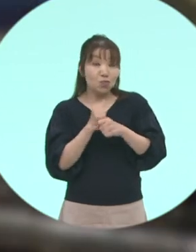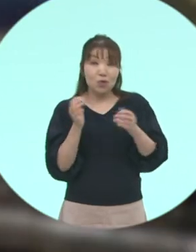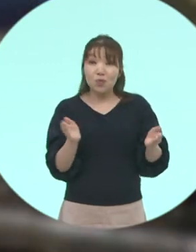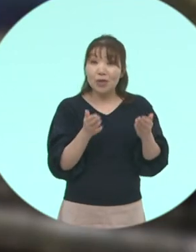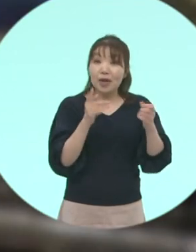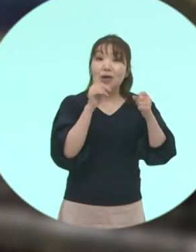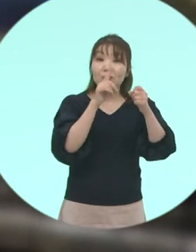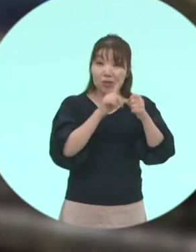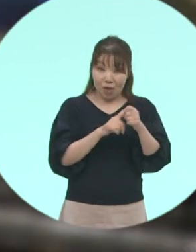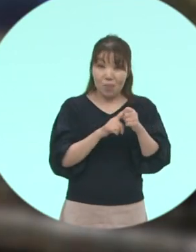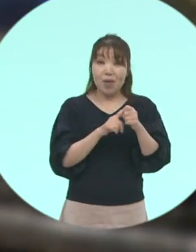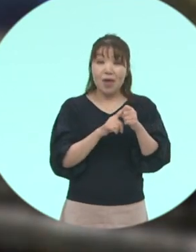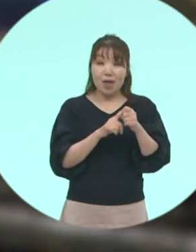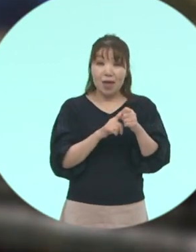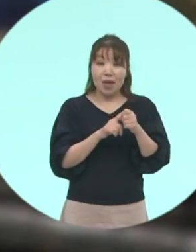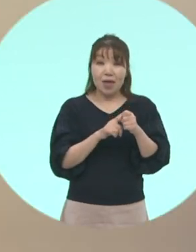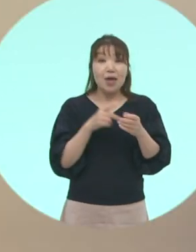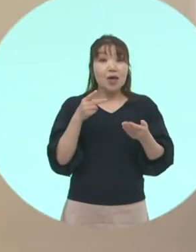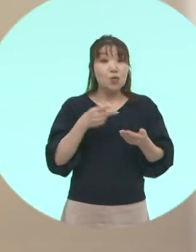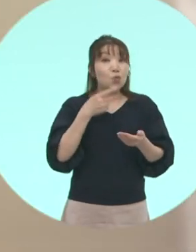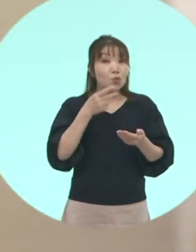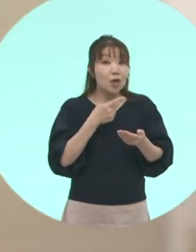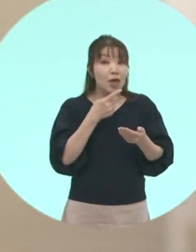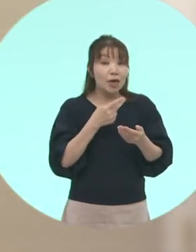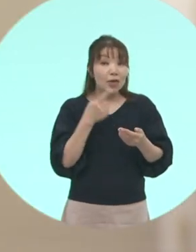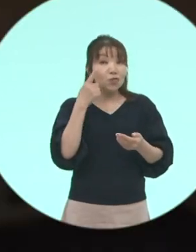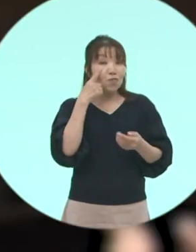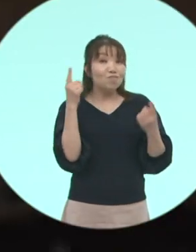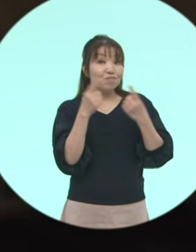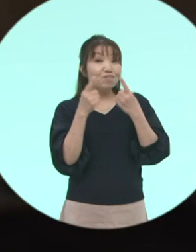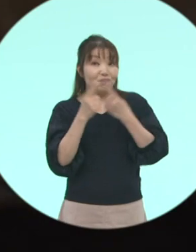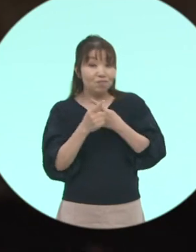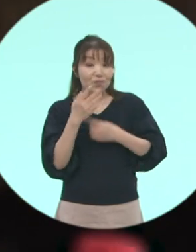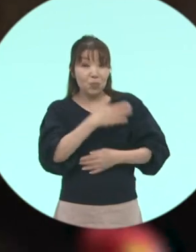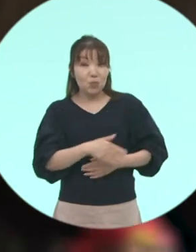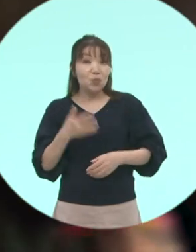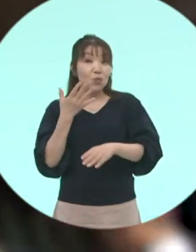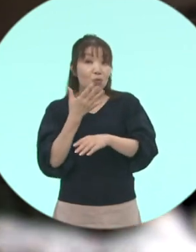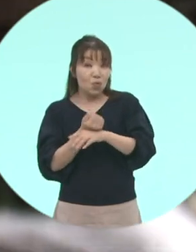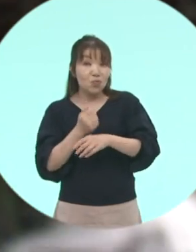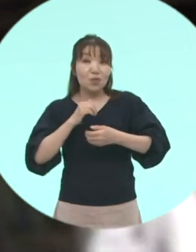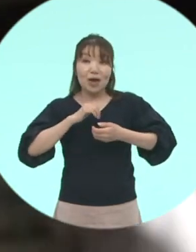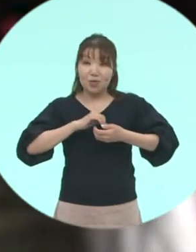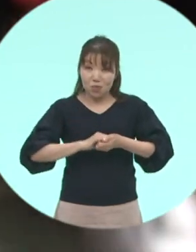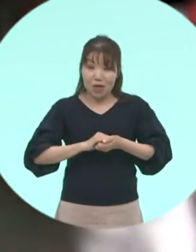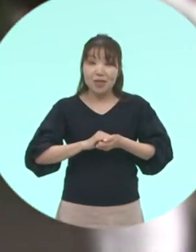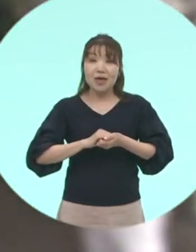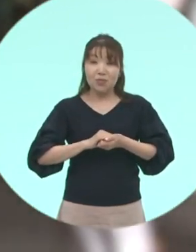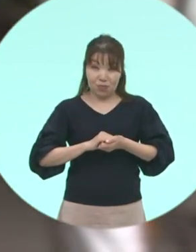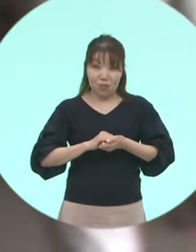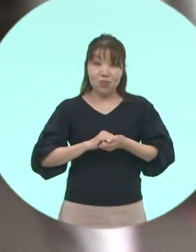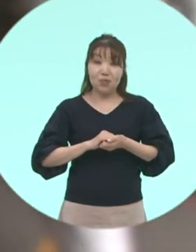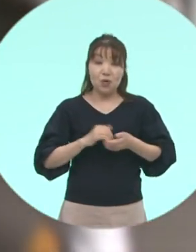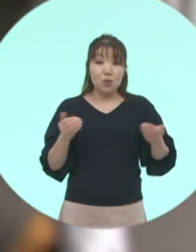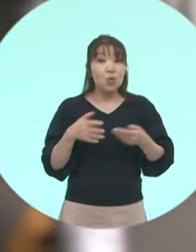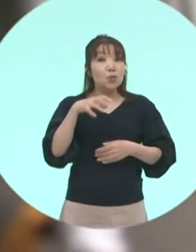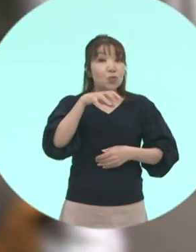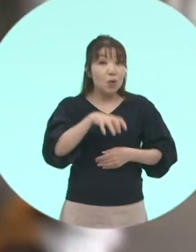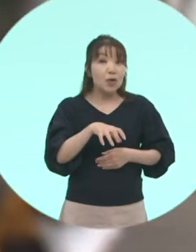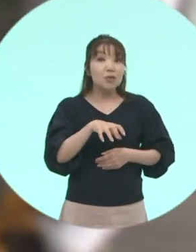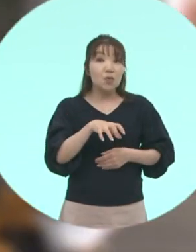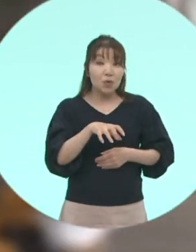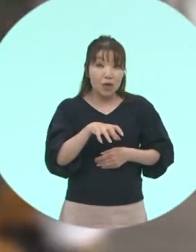ため、食生活の改善や運動習慣の定着など、職場